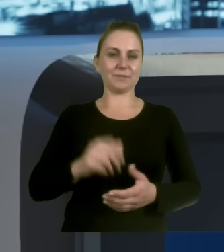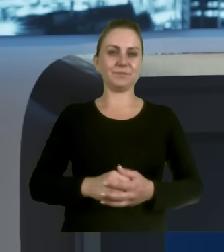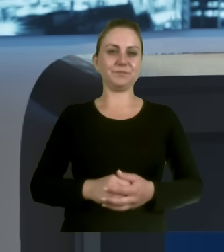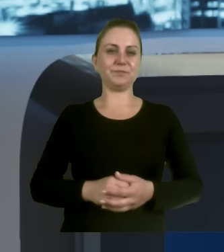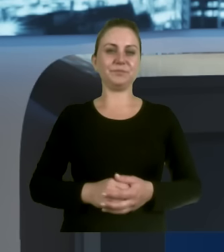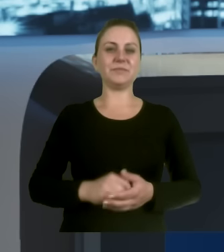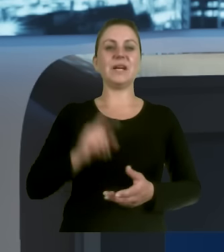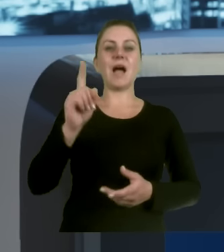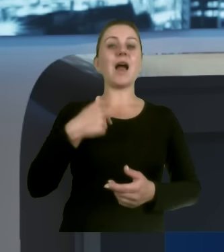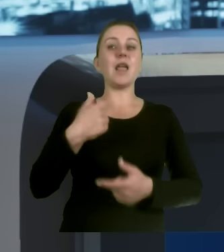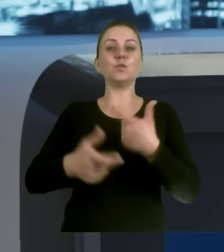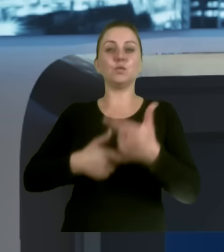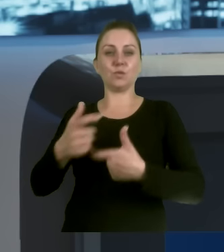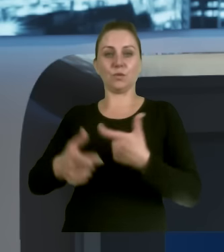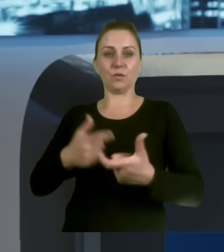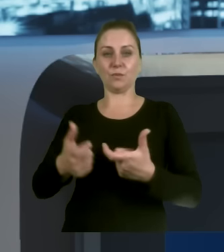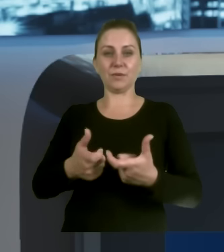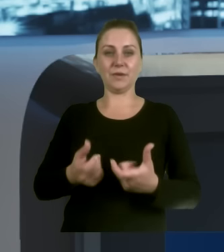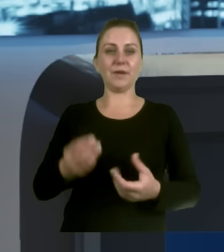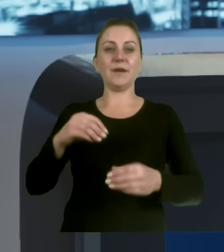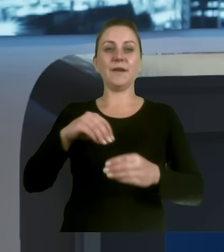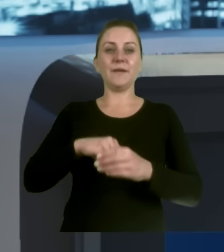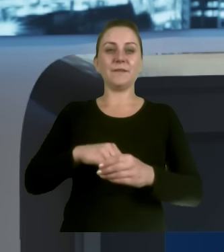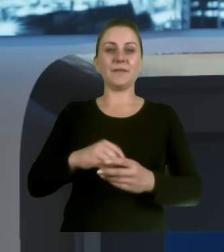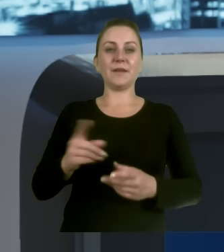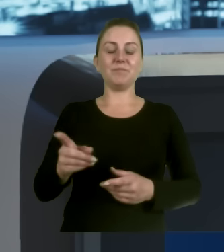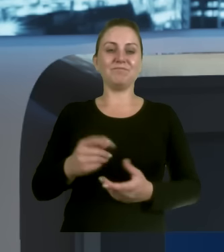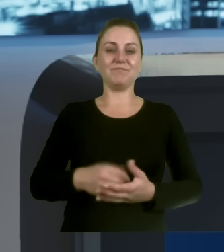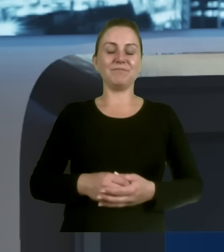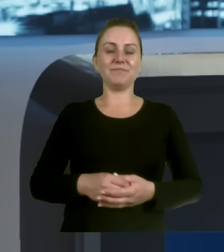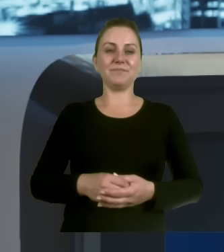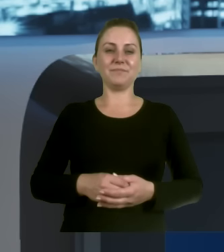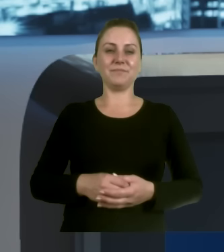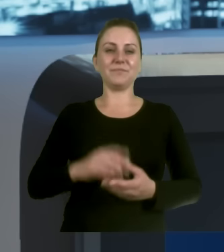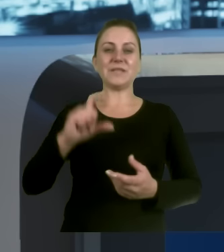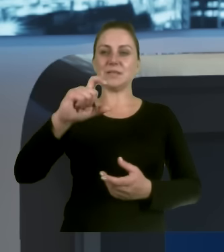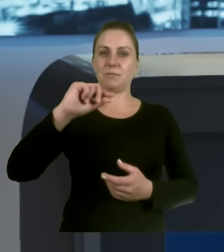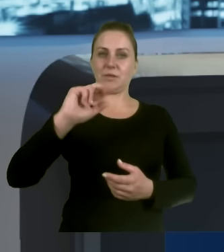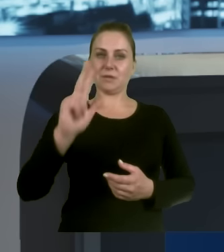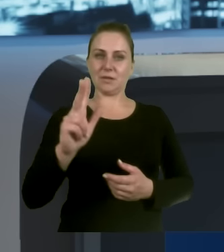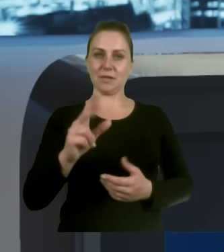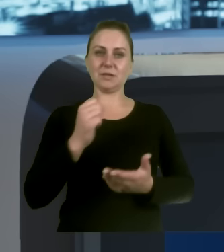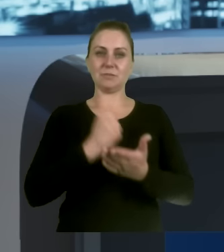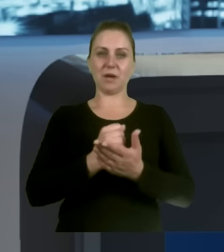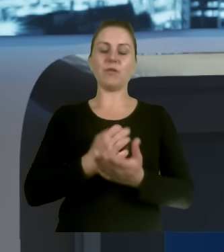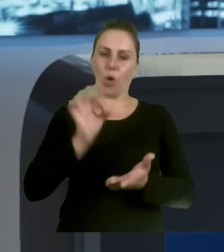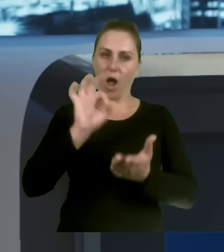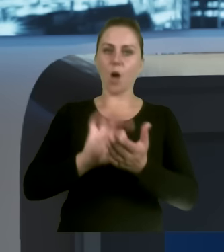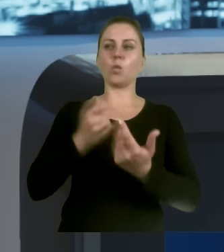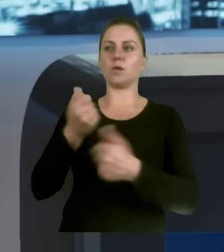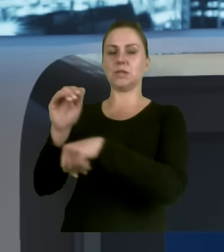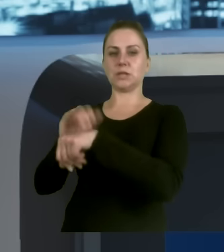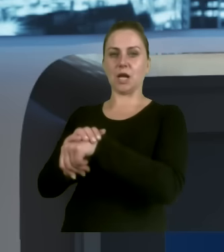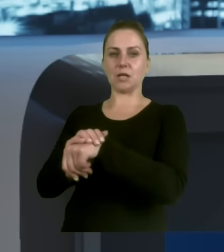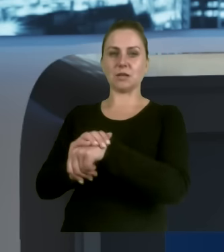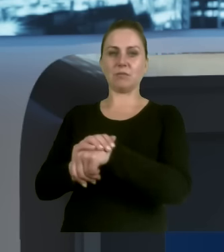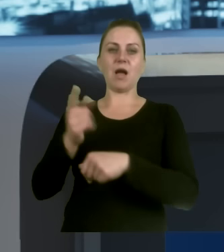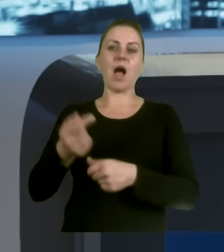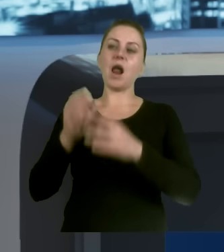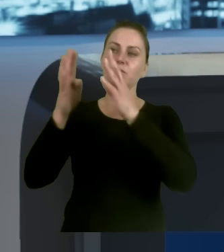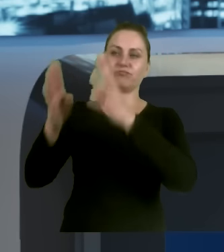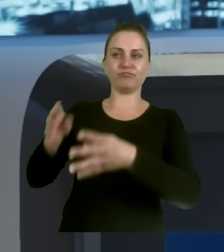to, co robi w przypadku powiedzmy CPK, to akurat ją popieram. Ale ja jako samej